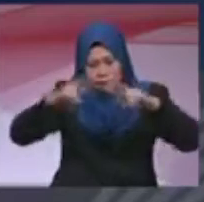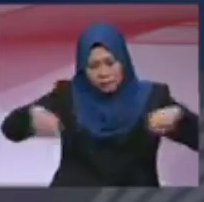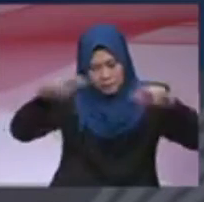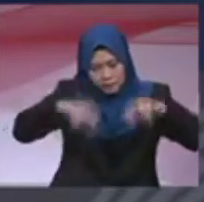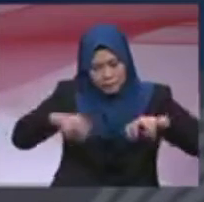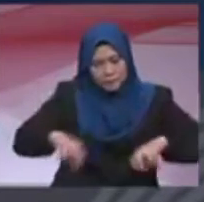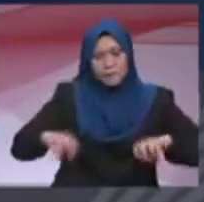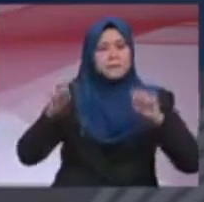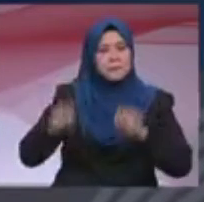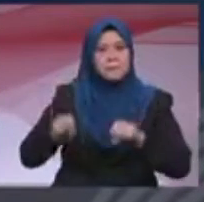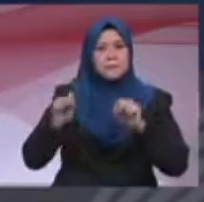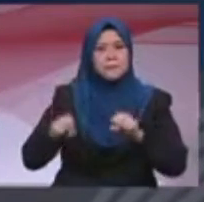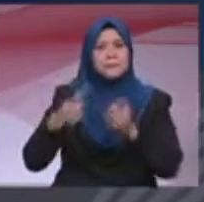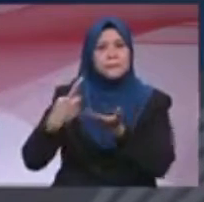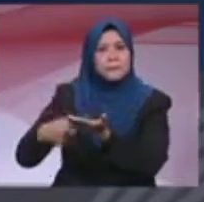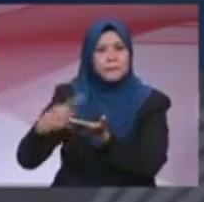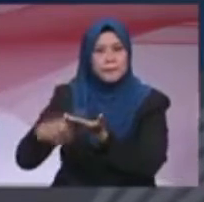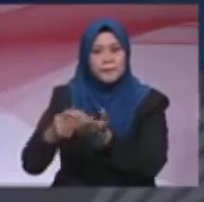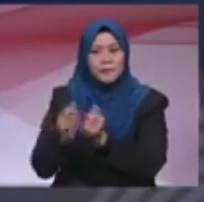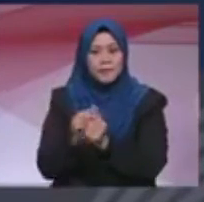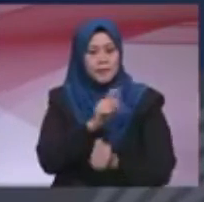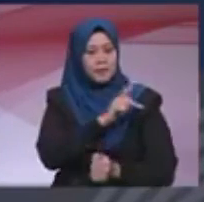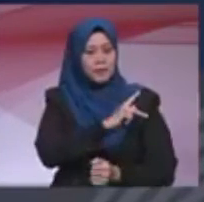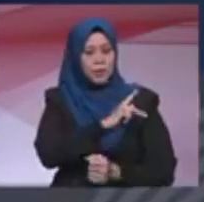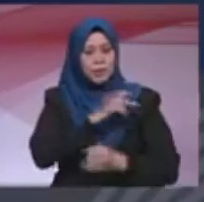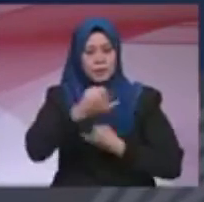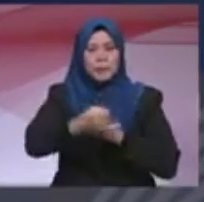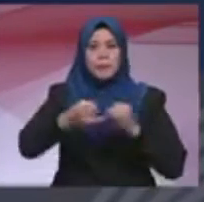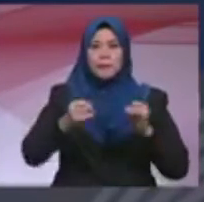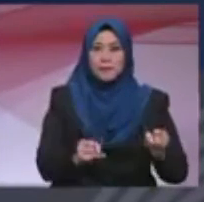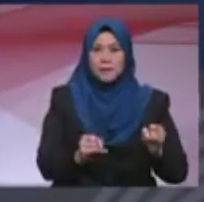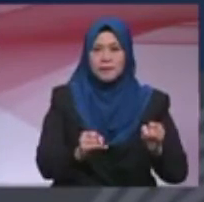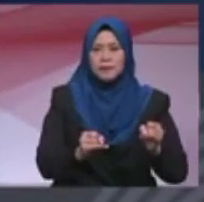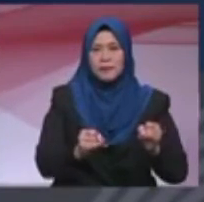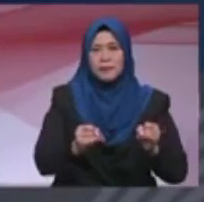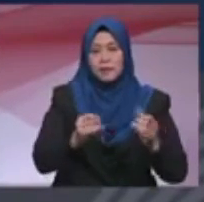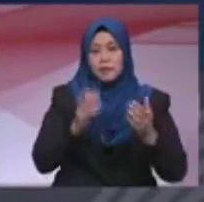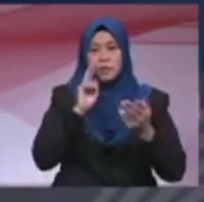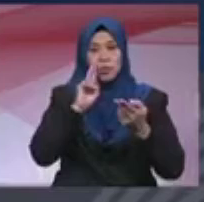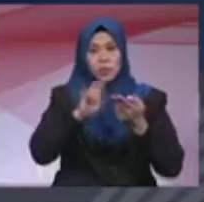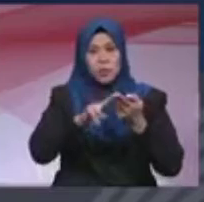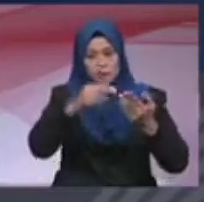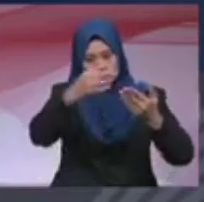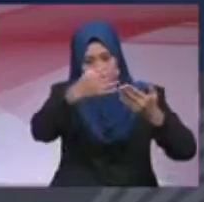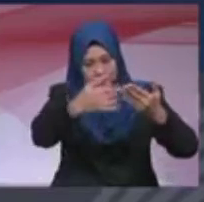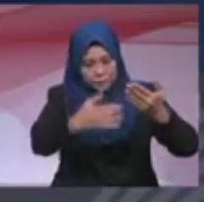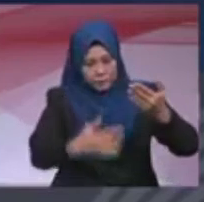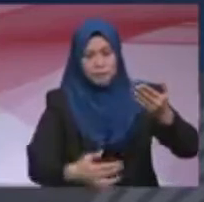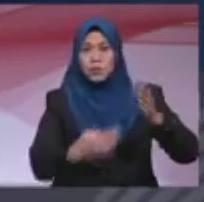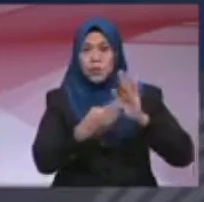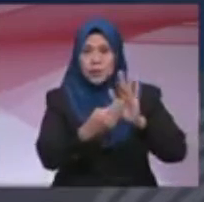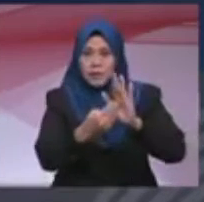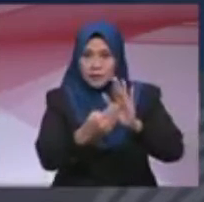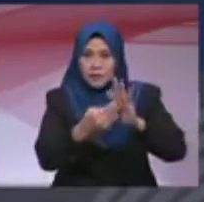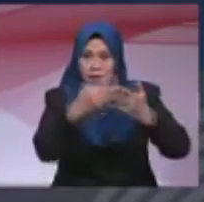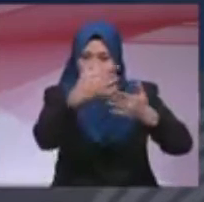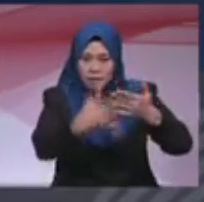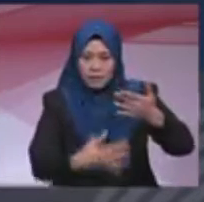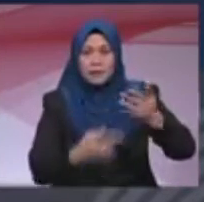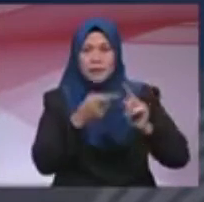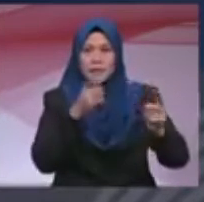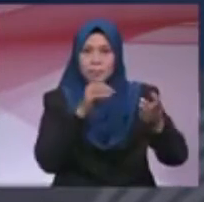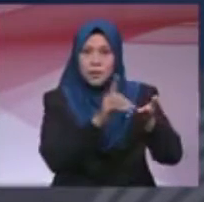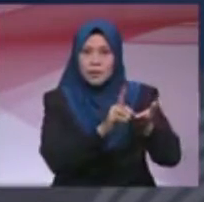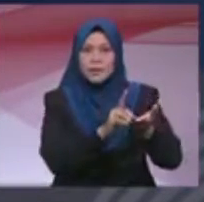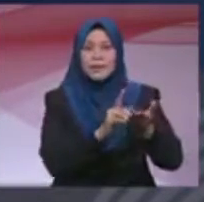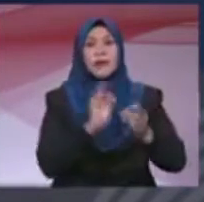dan dibincangkan bersama ketua jabatan berdasarkan maklumat-maklumat dan evidence-evidence atau bukti-bukti yang ada, dan